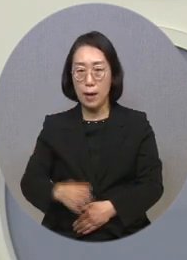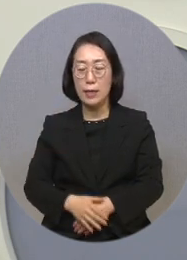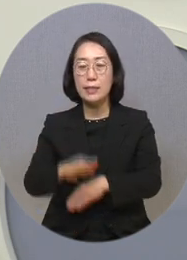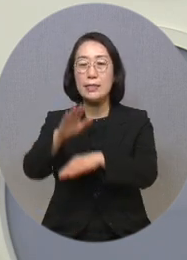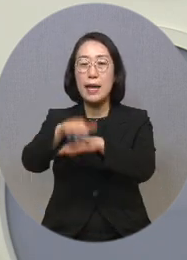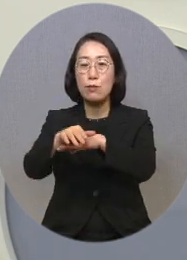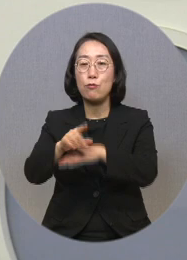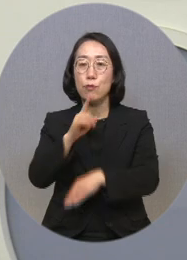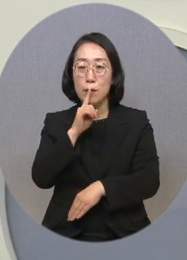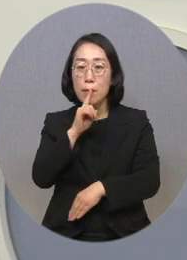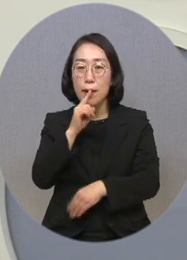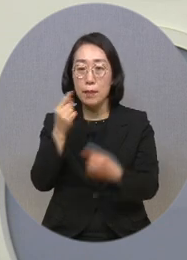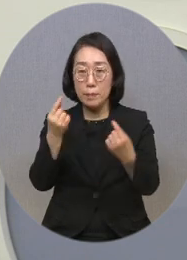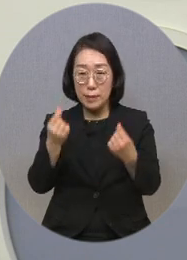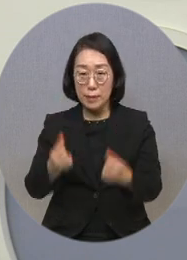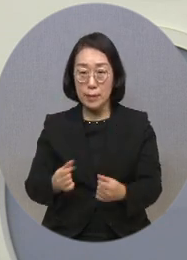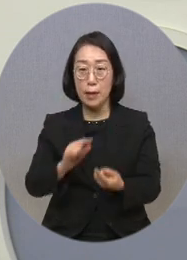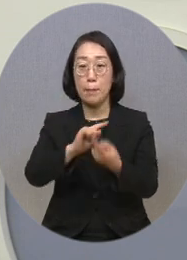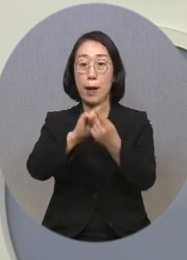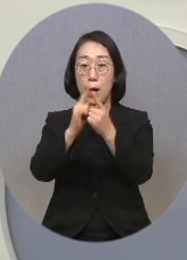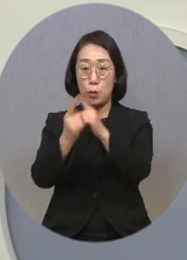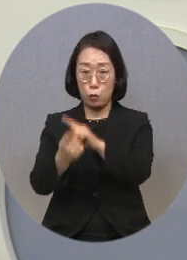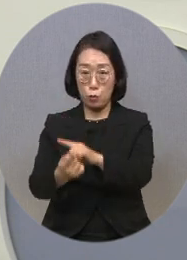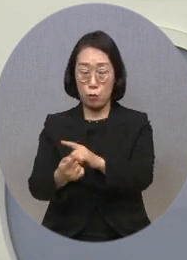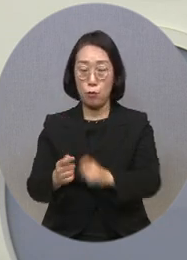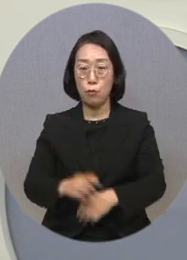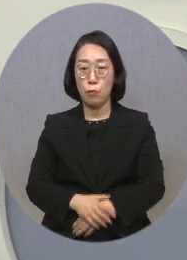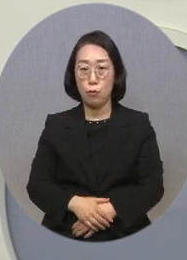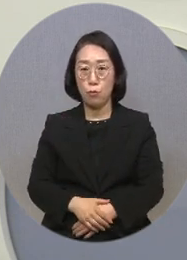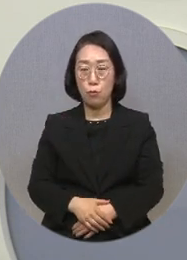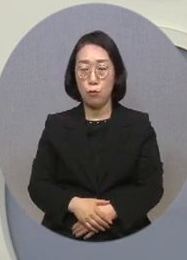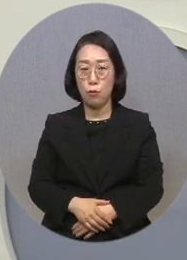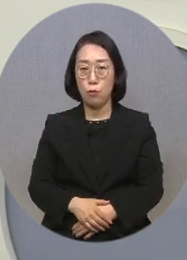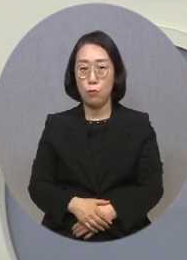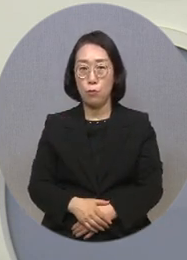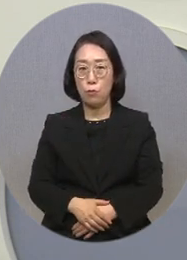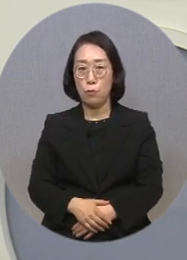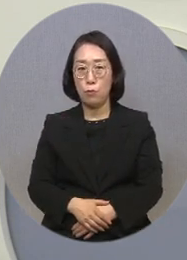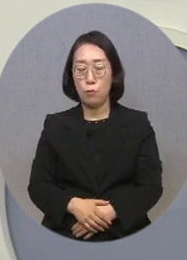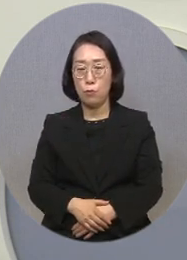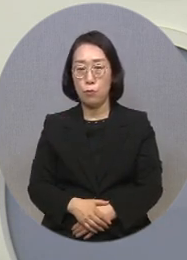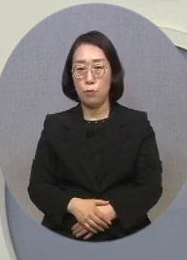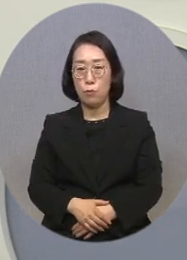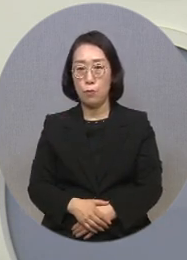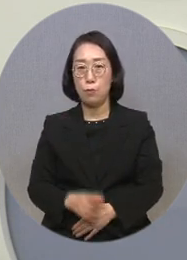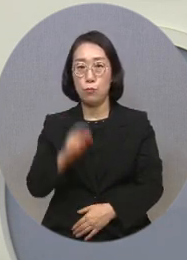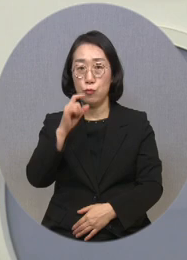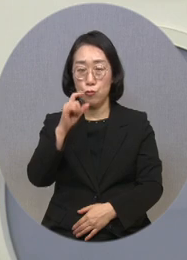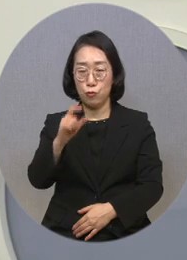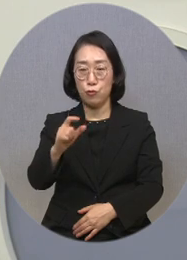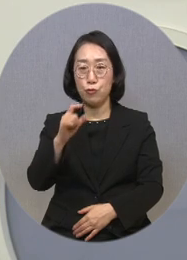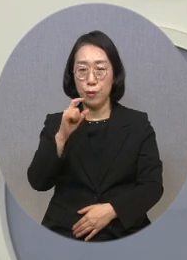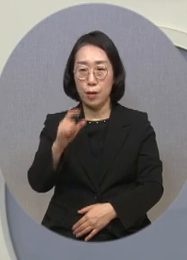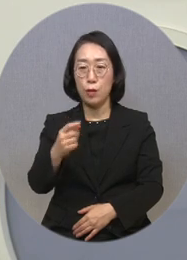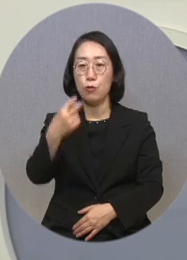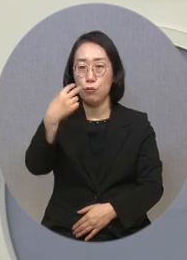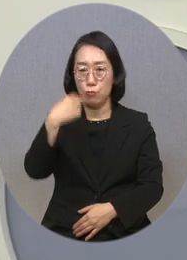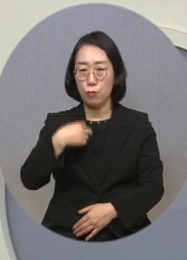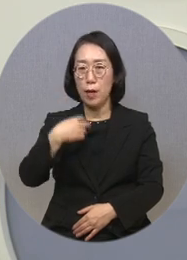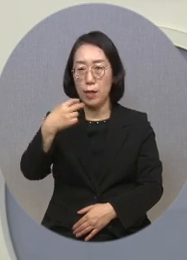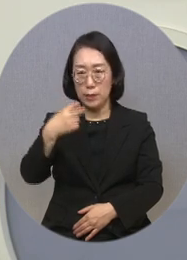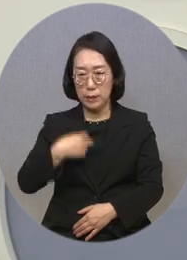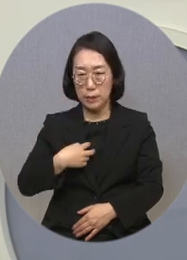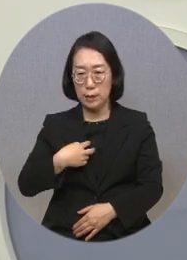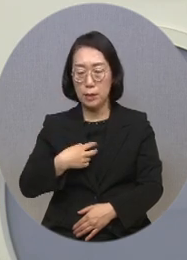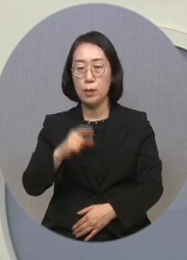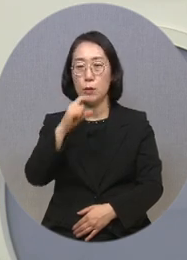말로 가다 보니까 좀 말의 흐름이 틀려져서 조금 부르는 게 두 가지로 불려지는